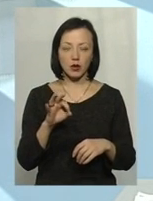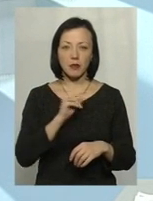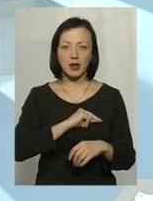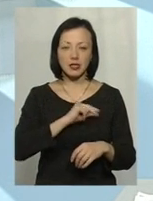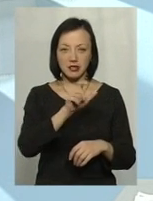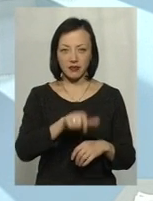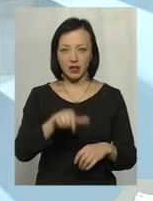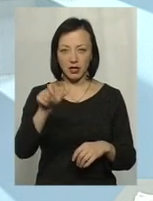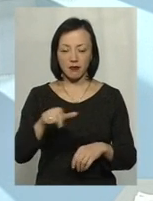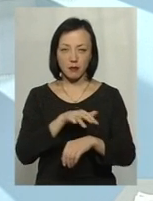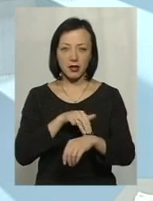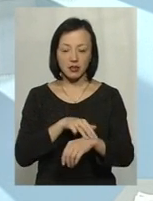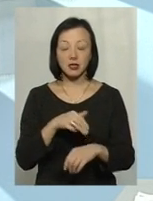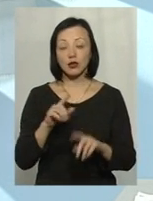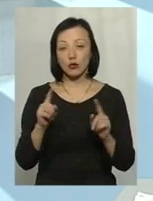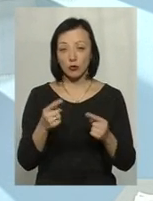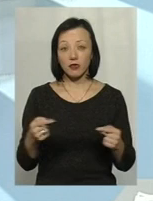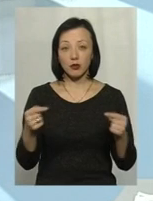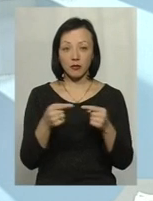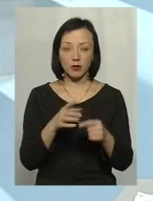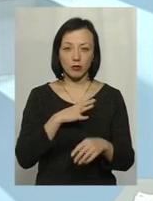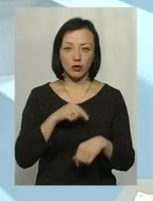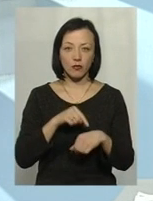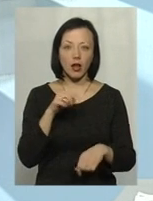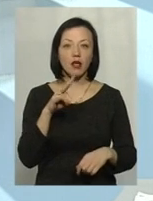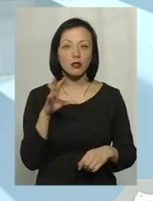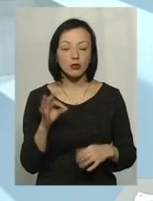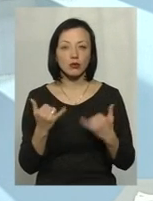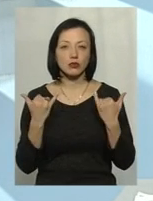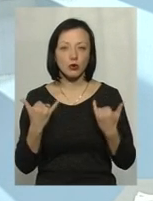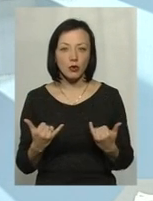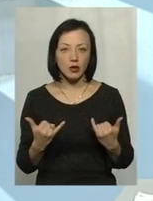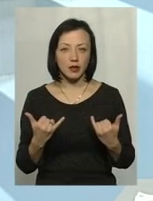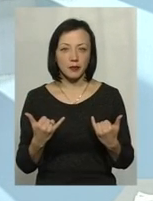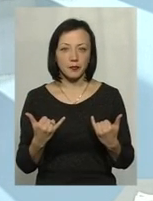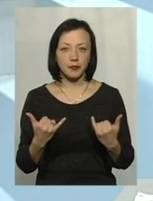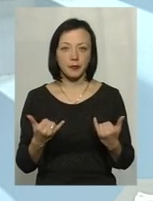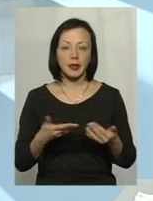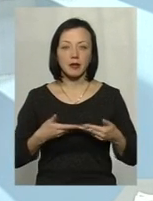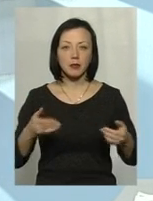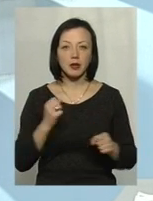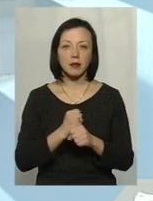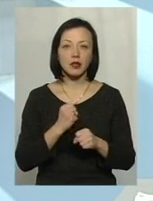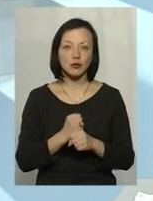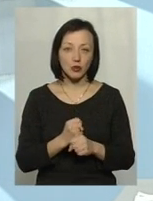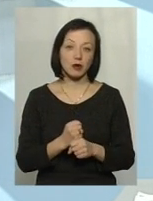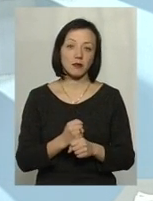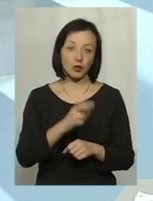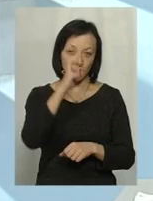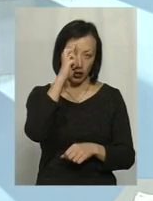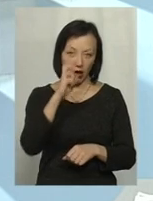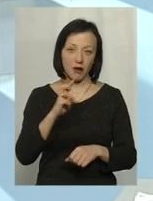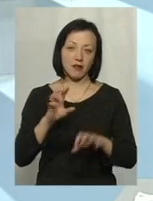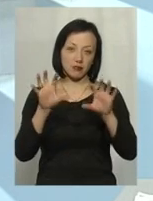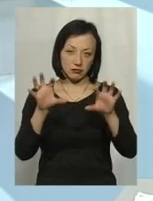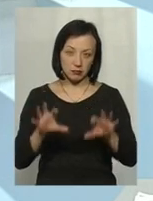працівників міліції, тому відповідне було реагування. Але сьогодні ми працюємо в правовій державі, і суд,